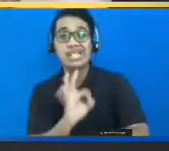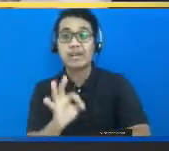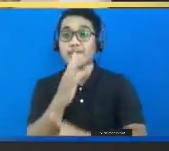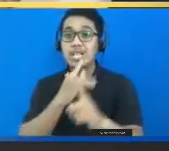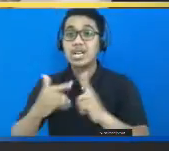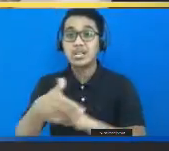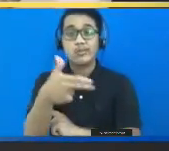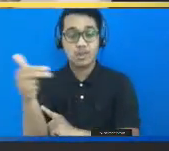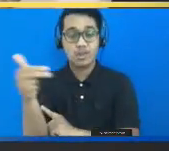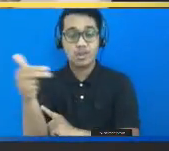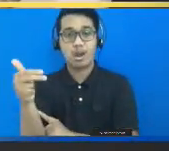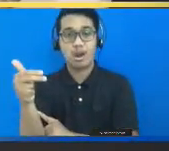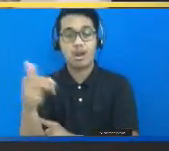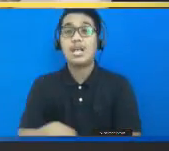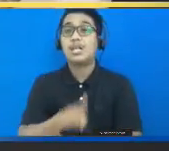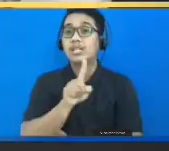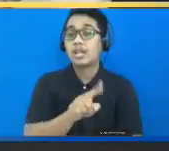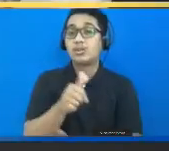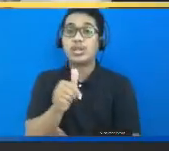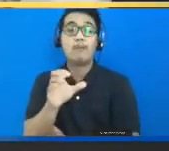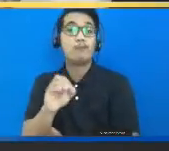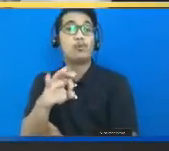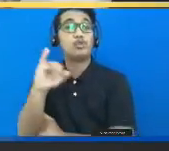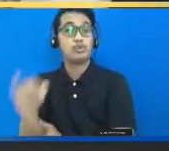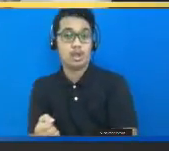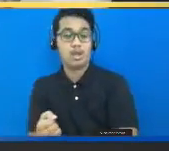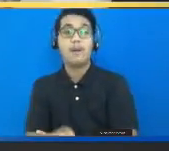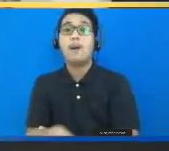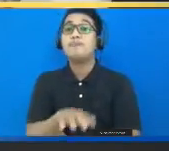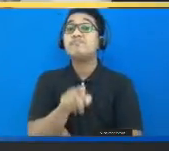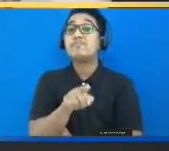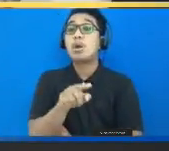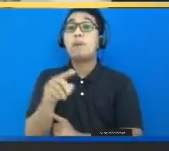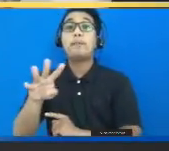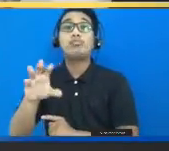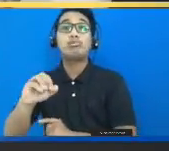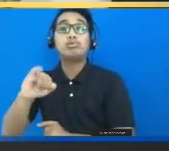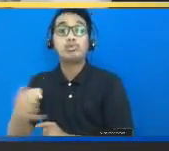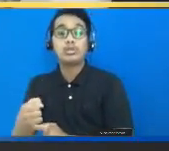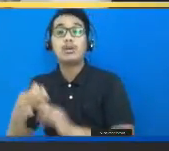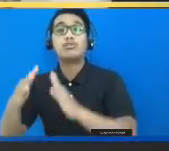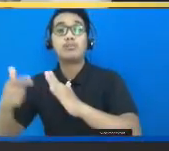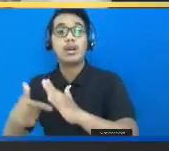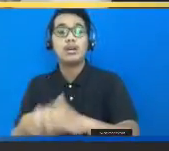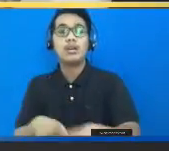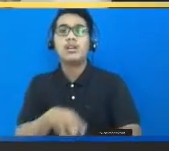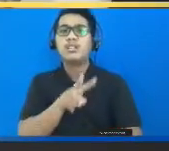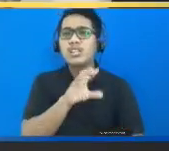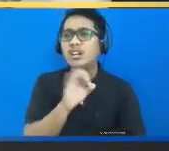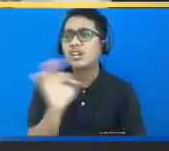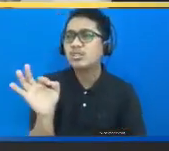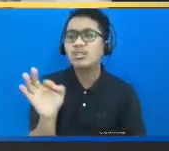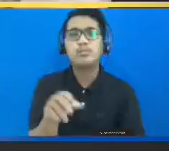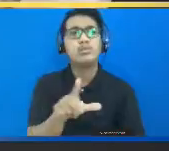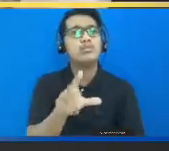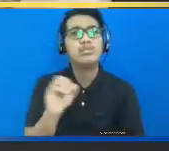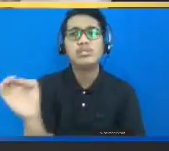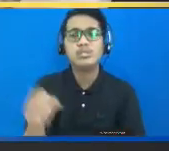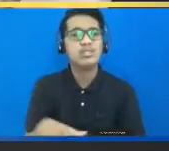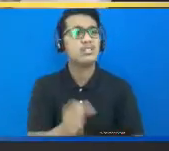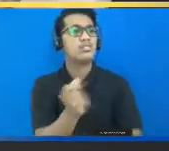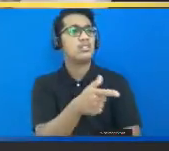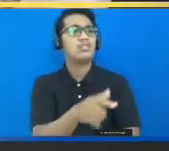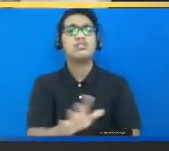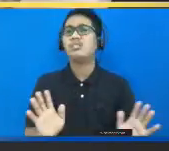Indonesia ya 160000000 itu 40 juta rumah tangga dan jangan dikasih 300000mah 700.000 tapi dikasih